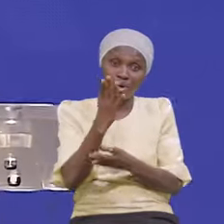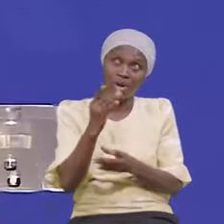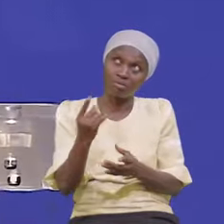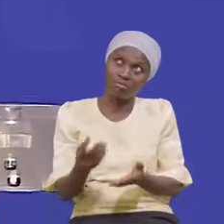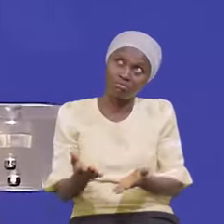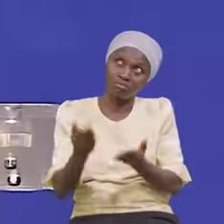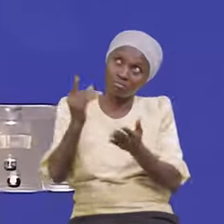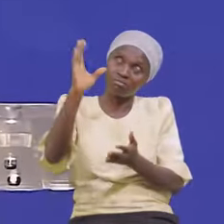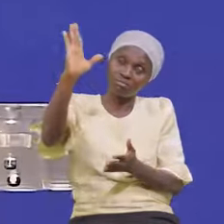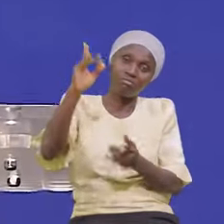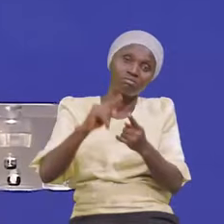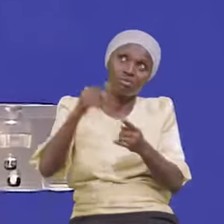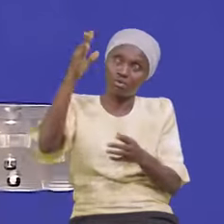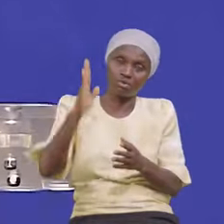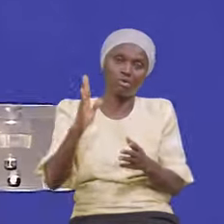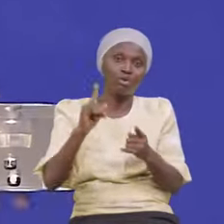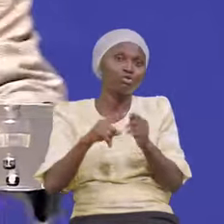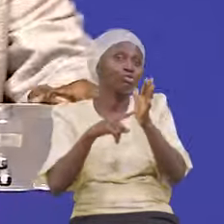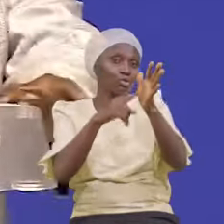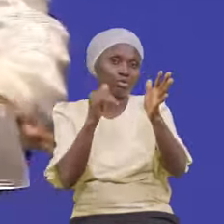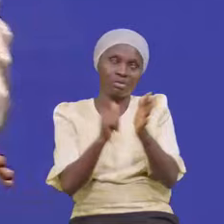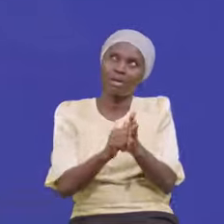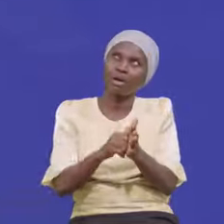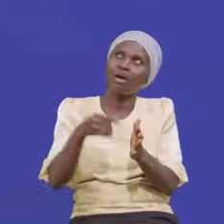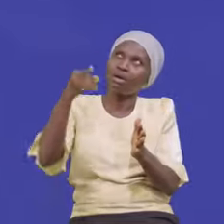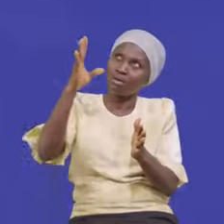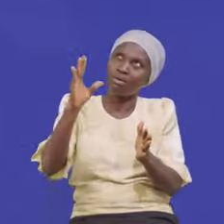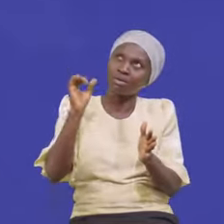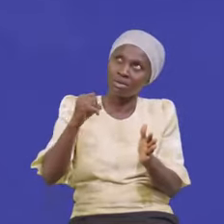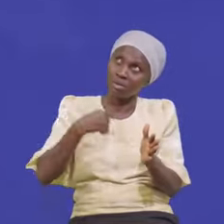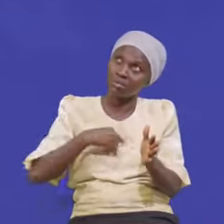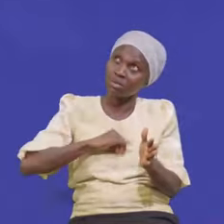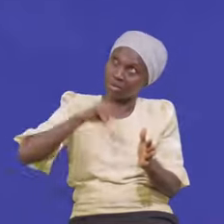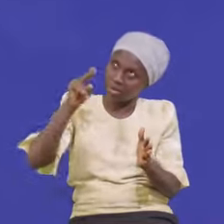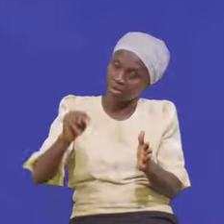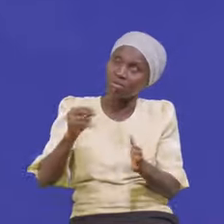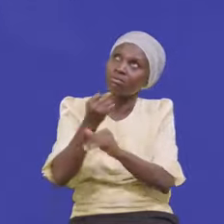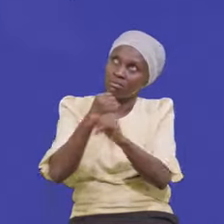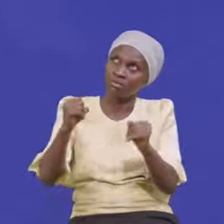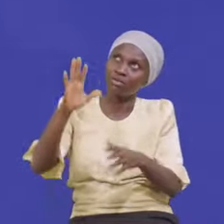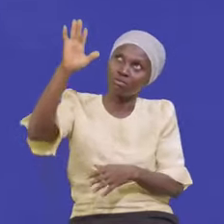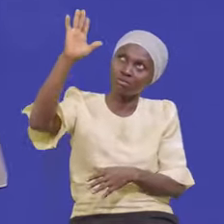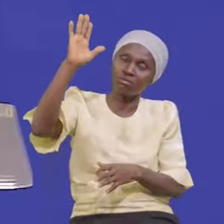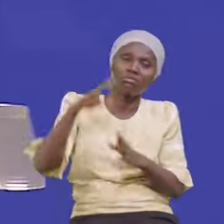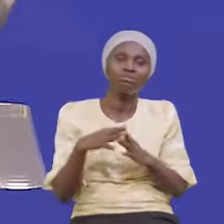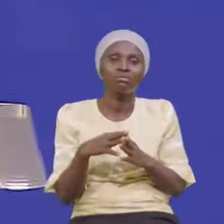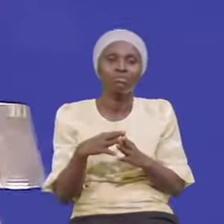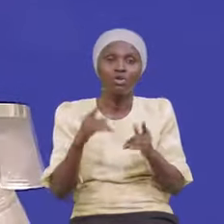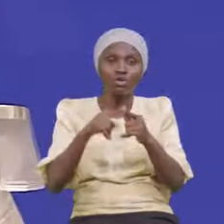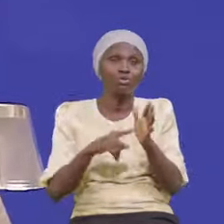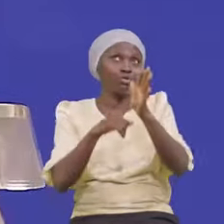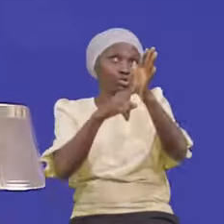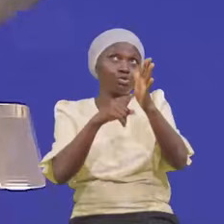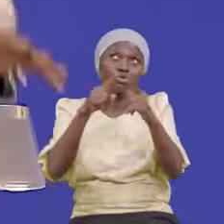Indicate I need free salvation. నాకు ఉచితమైన రక్షణ కావాలని కోరుకున్న వారు చేతిని అలాగన చూపించండి. Indicate I